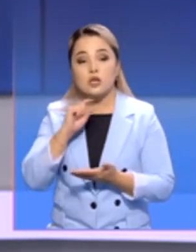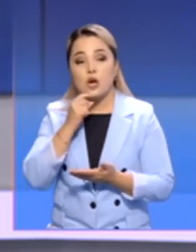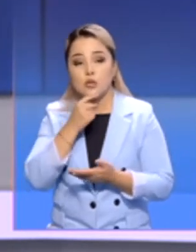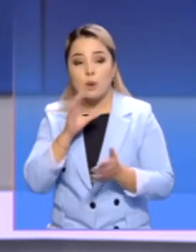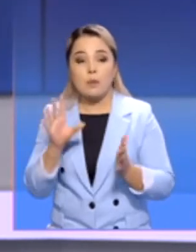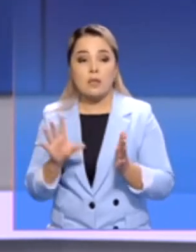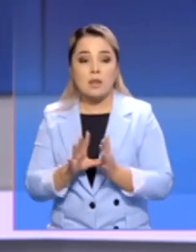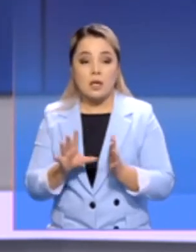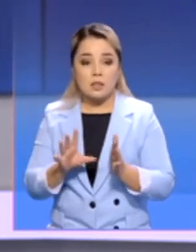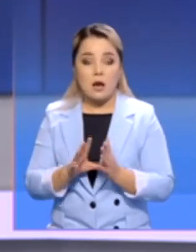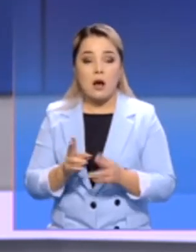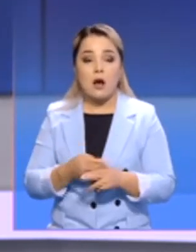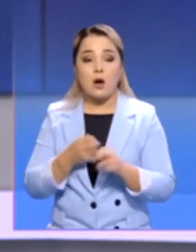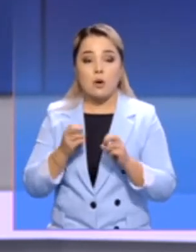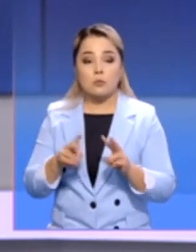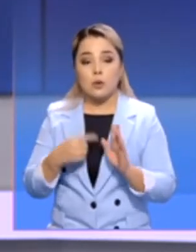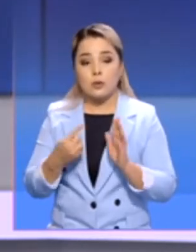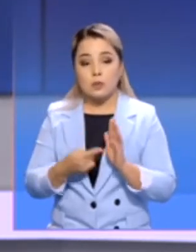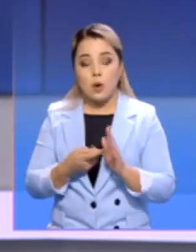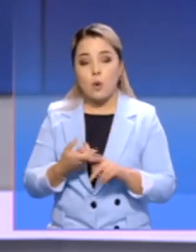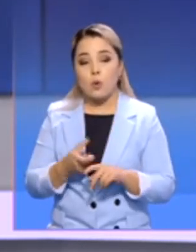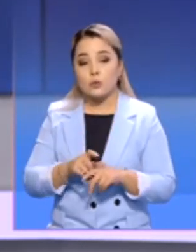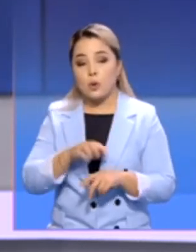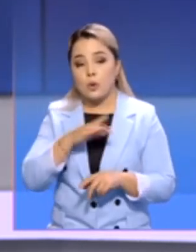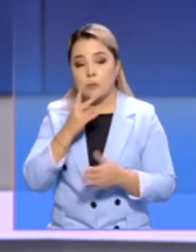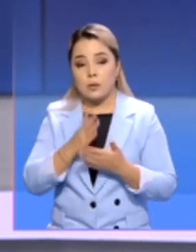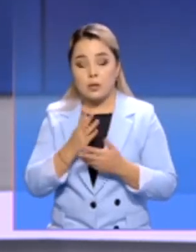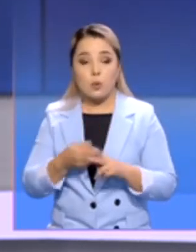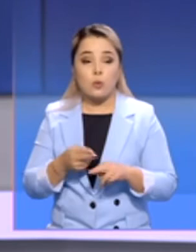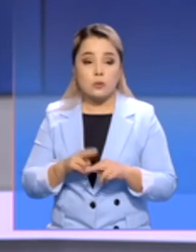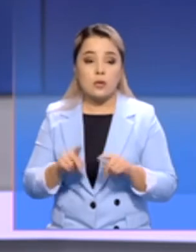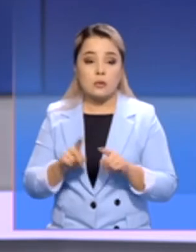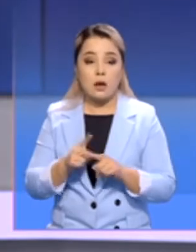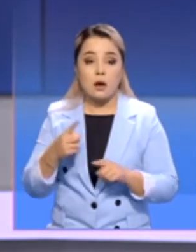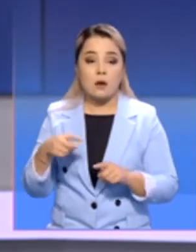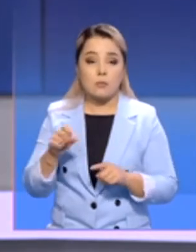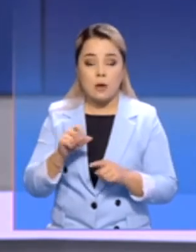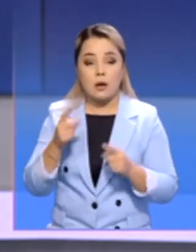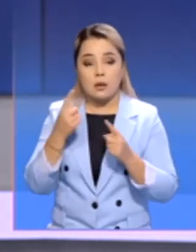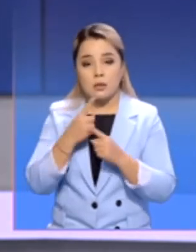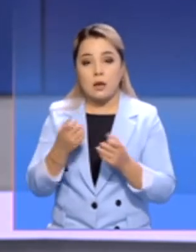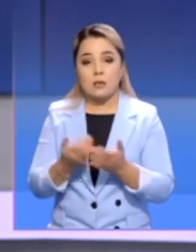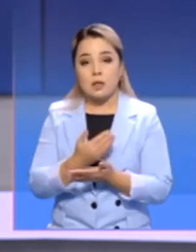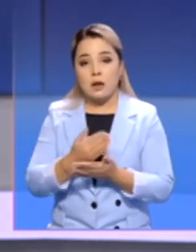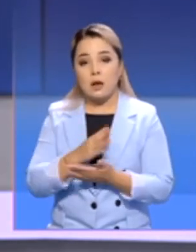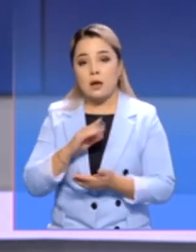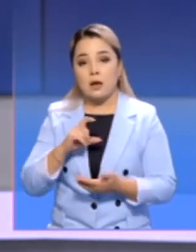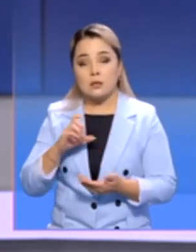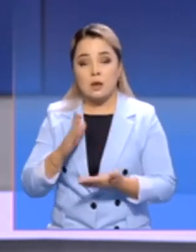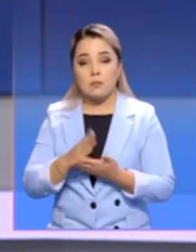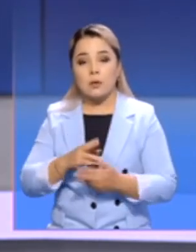экономикалық, энергетикалық қауіпсіздік мәселелері өте көп. Сол себепті Апта хабары АЭС тақырыбын үнемі назарда ұстайды.